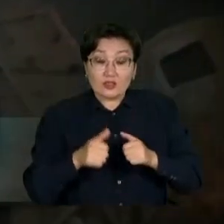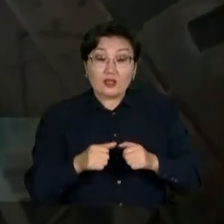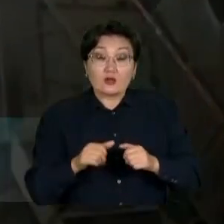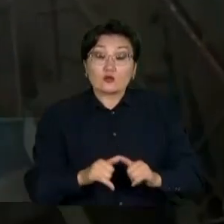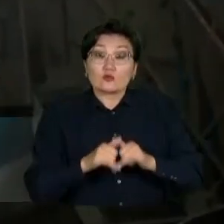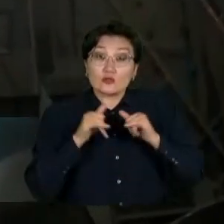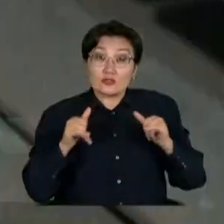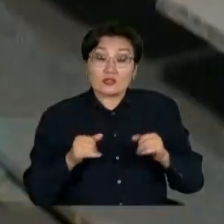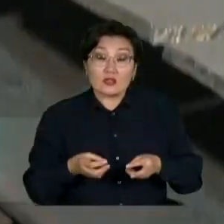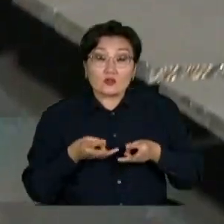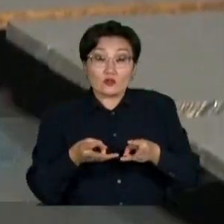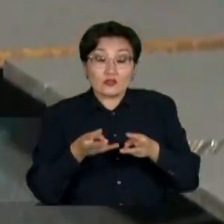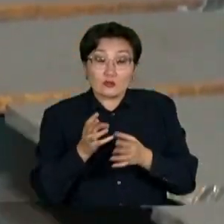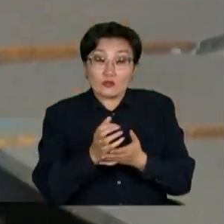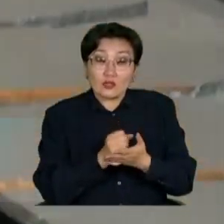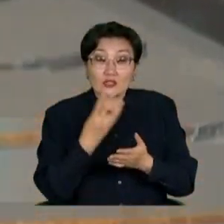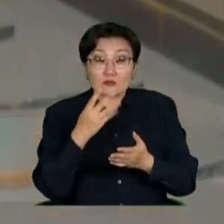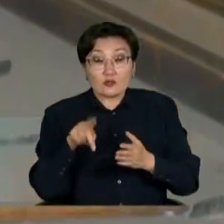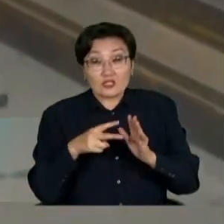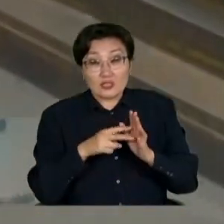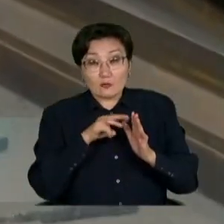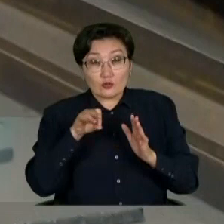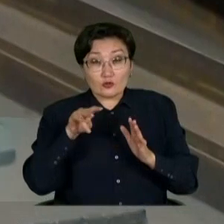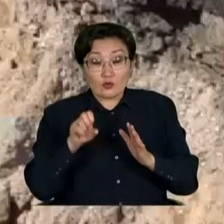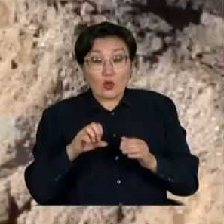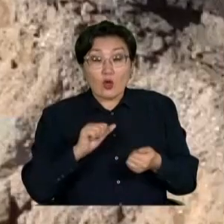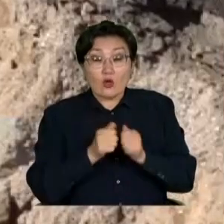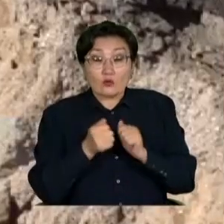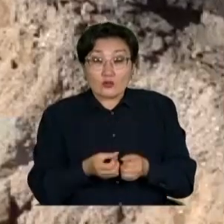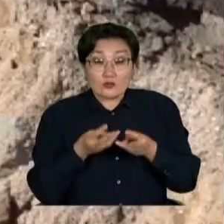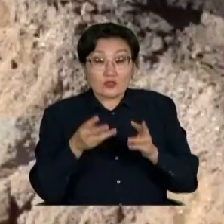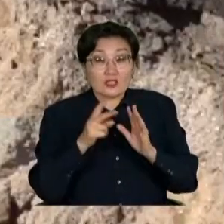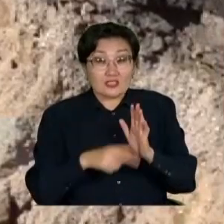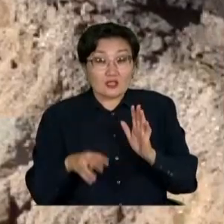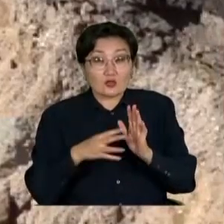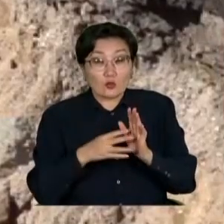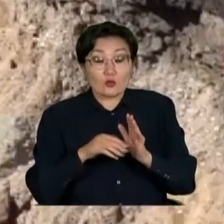көбейген, ал отын қоймаларында 4,7 миллион тонна көмір және 89 мың тонна